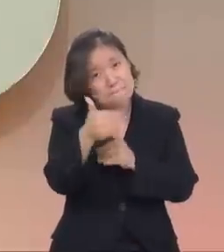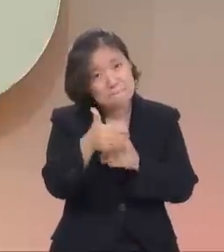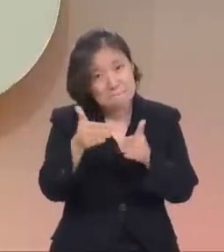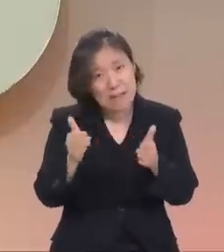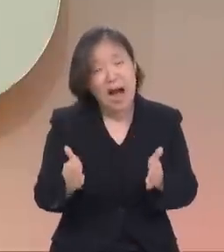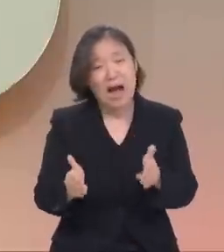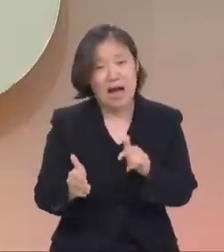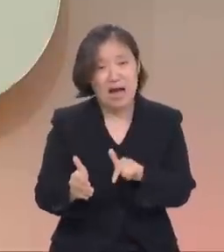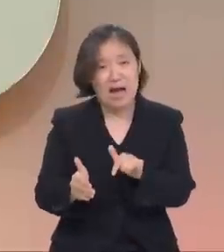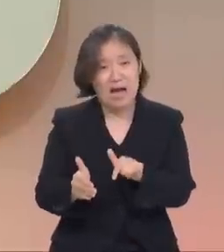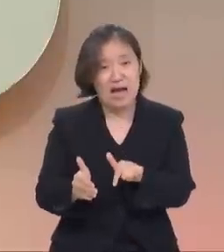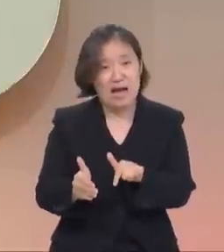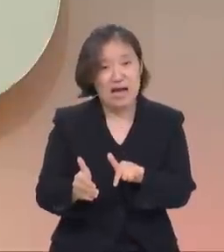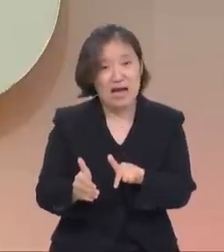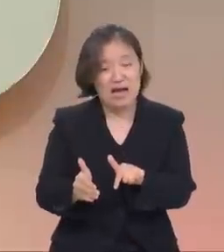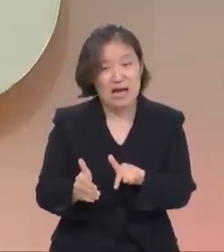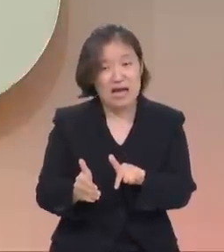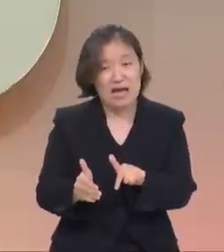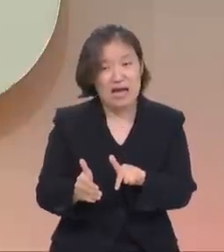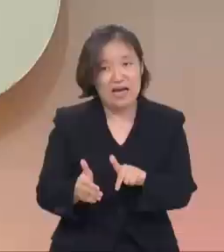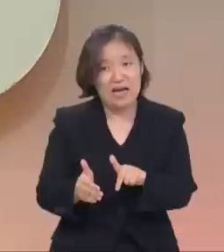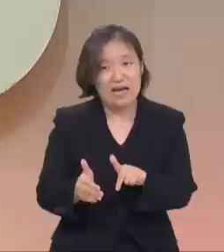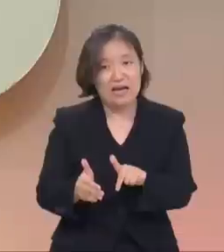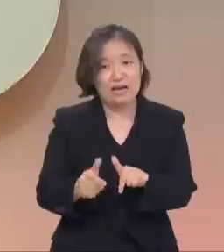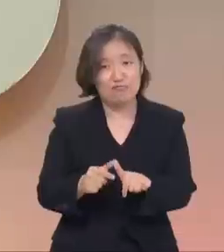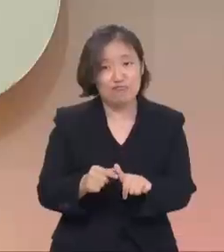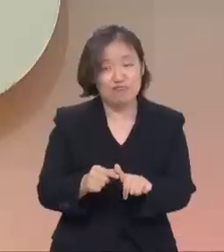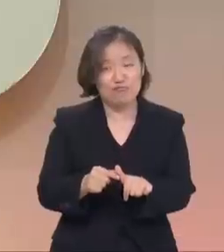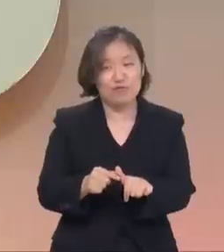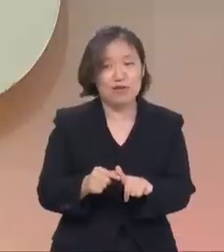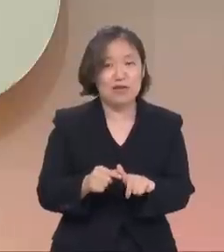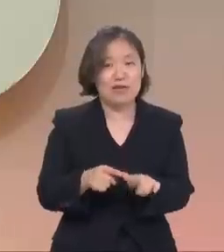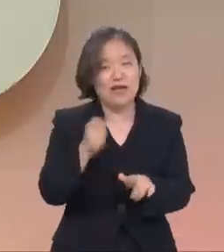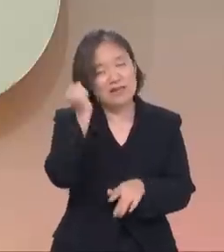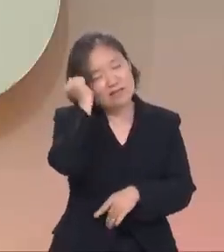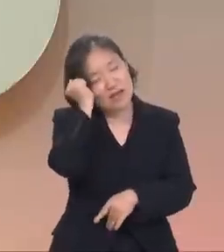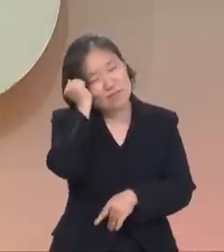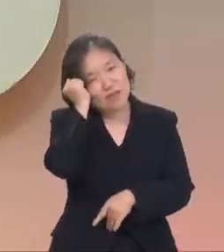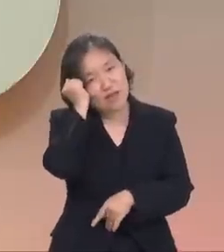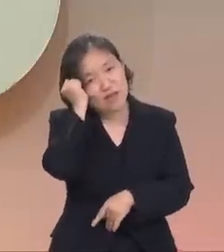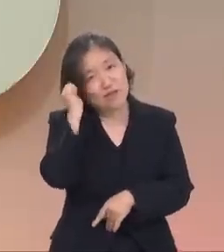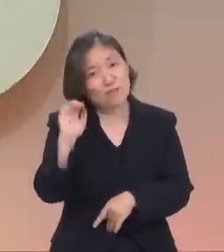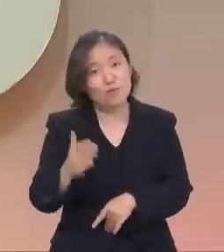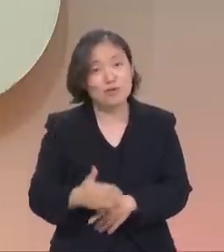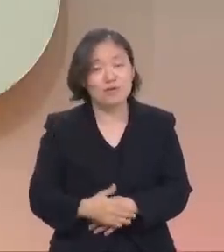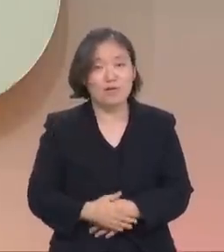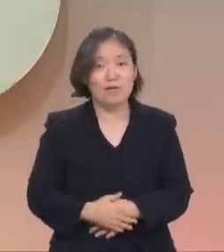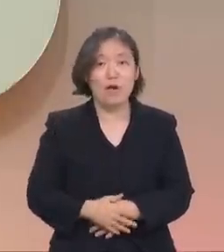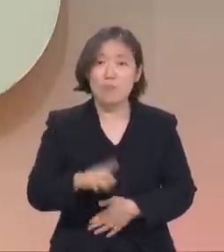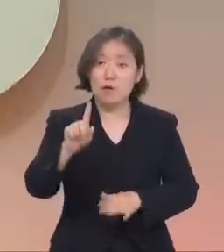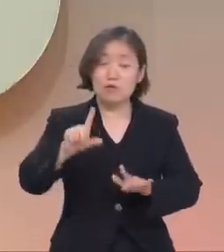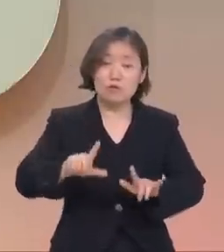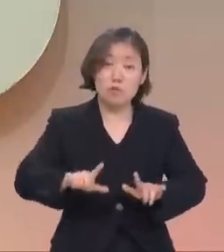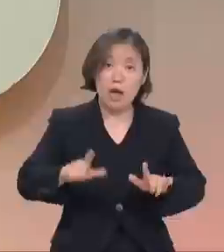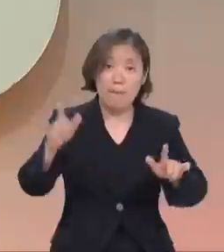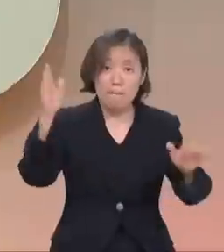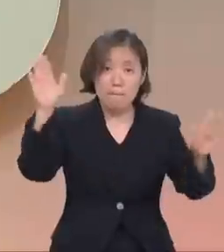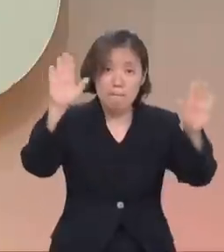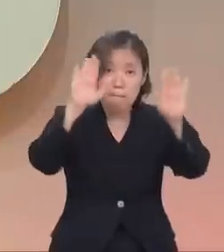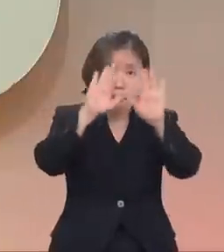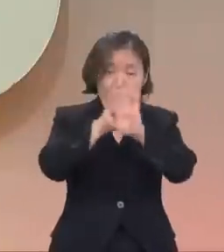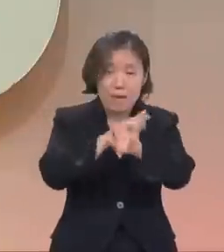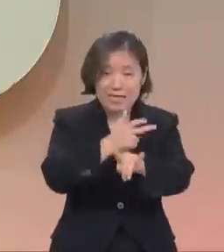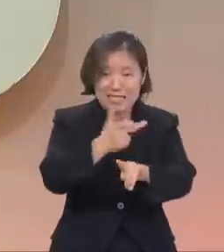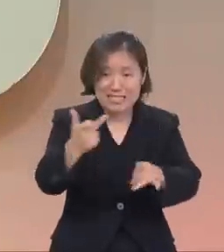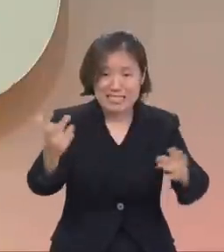그 작은 마을이에요 작은 이제 시골의 마을에서 잠이 들게 되었는데 그날 난리가 난